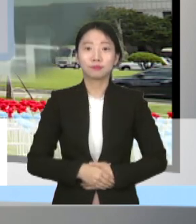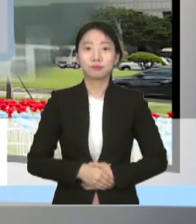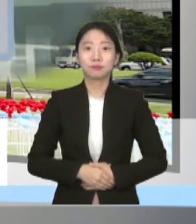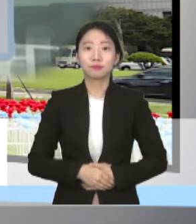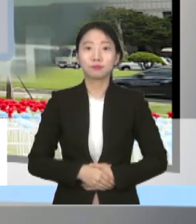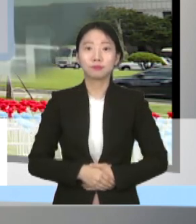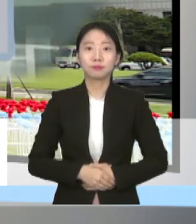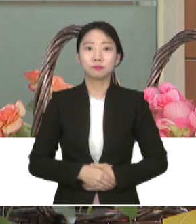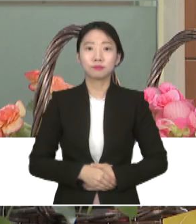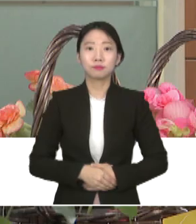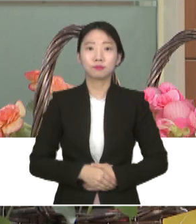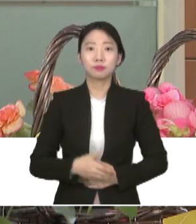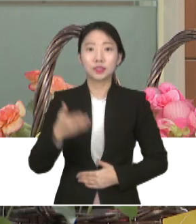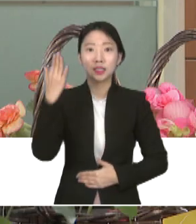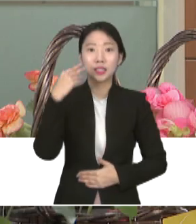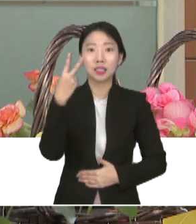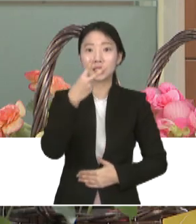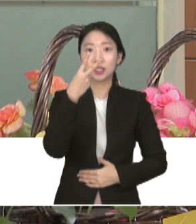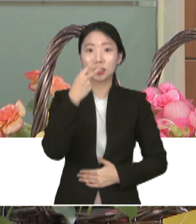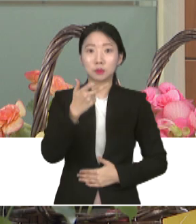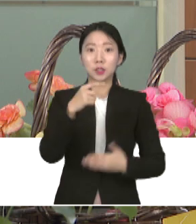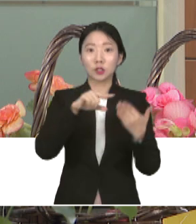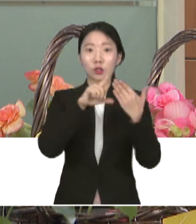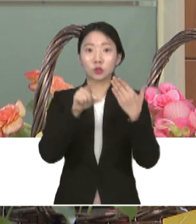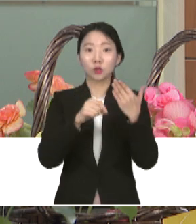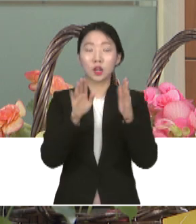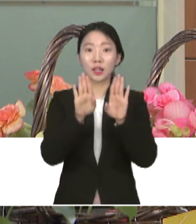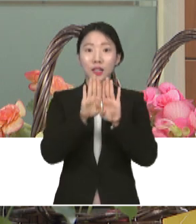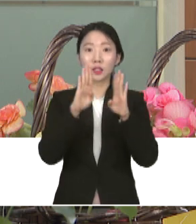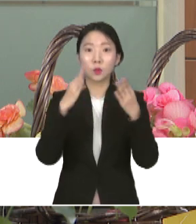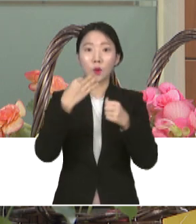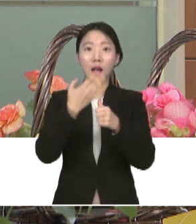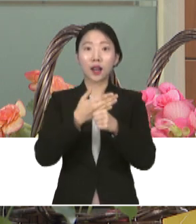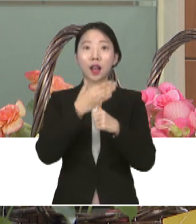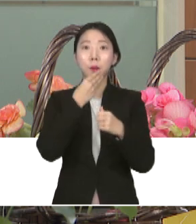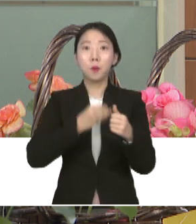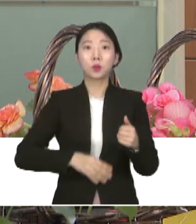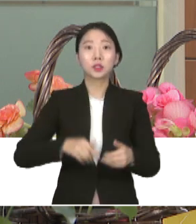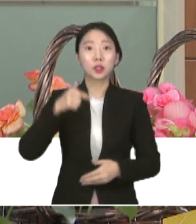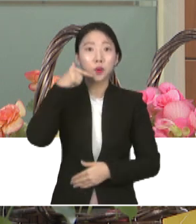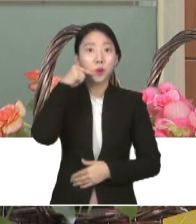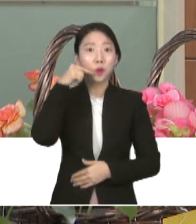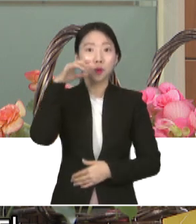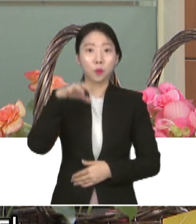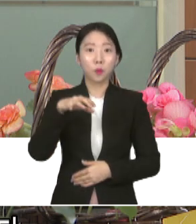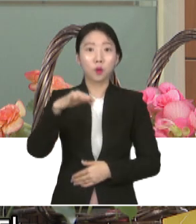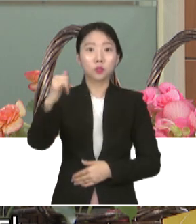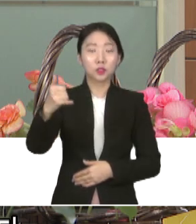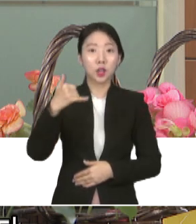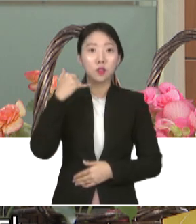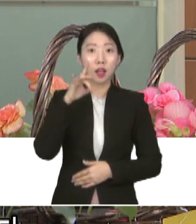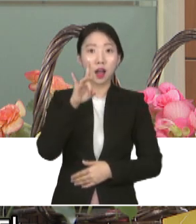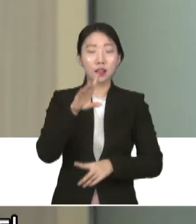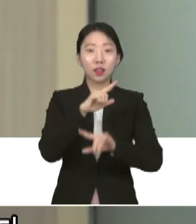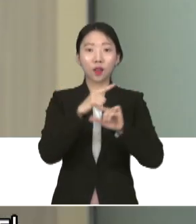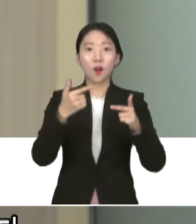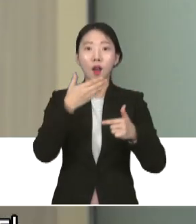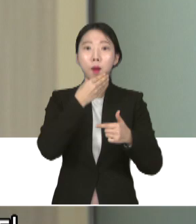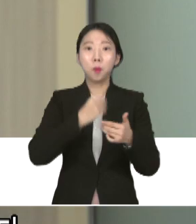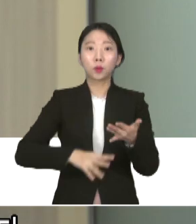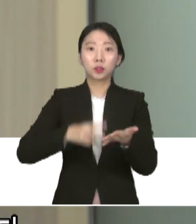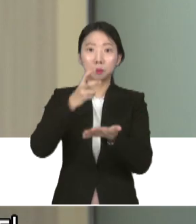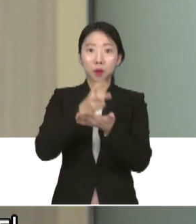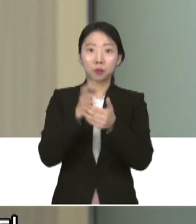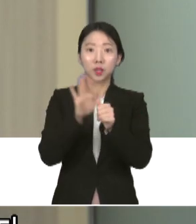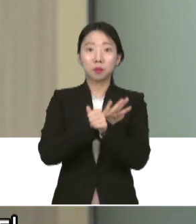취재했습니다 지난 2017년 9월 개소한 안양시 복지 콜센터 전화 한 통으로 다양한